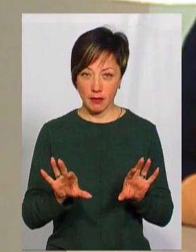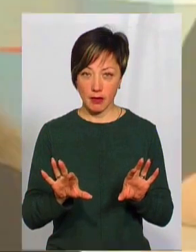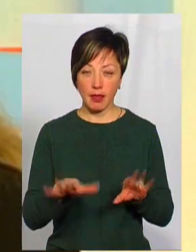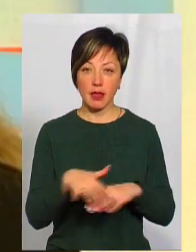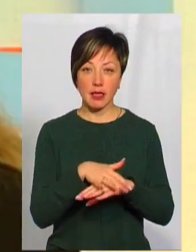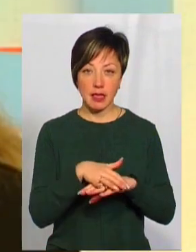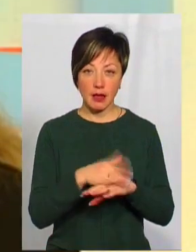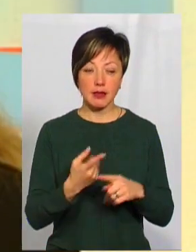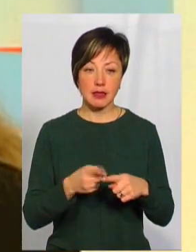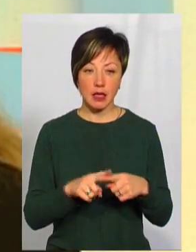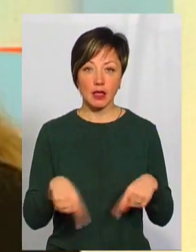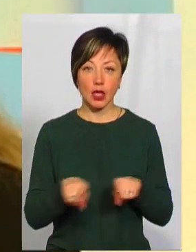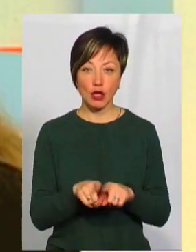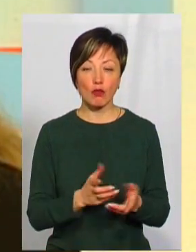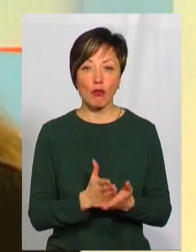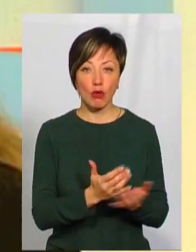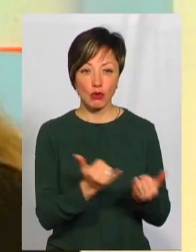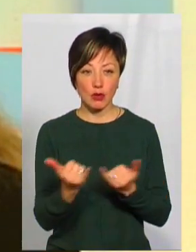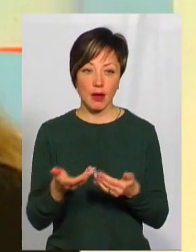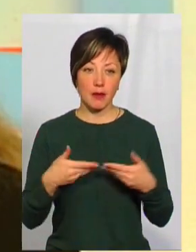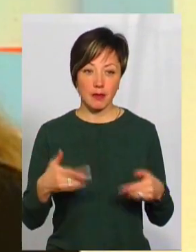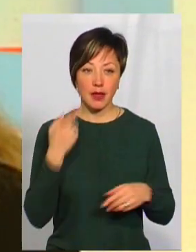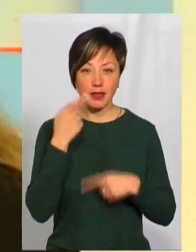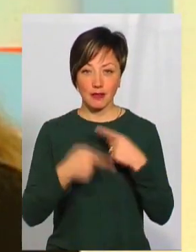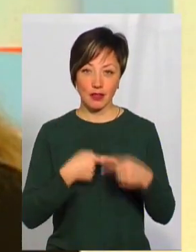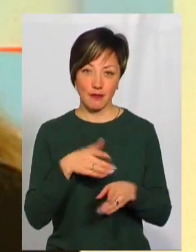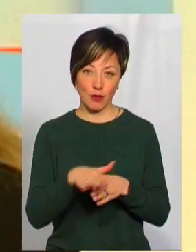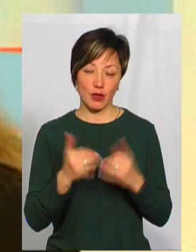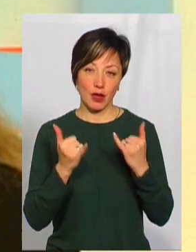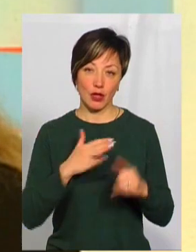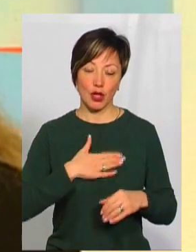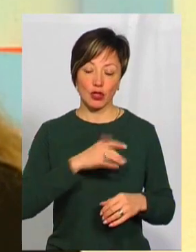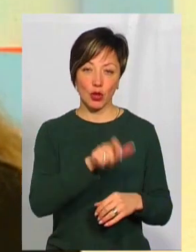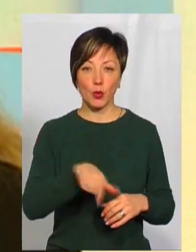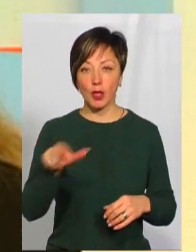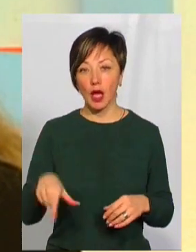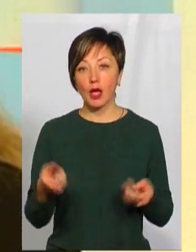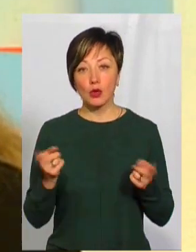інформування населення – це теж послуга. А ми її робимо завжди для наших, тому що